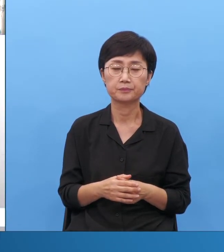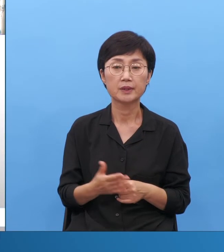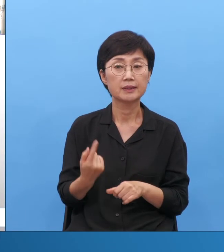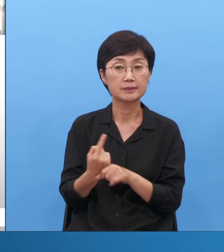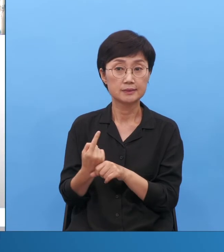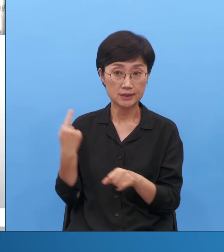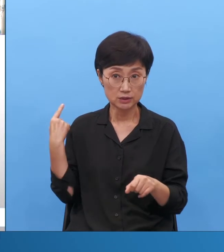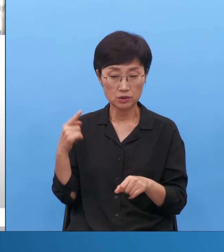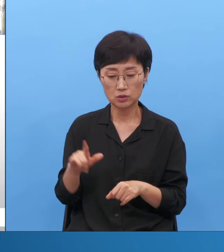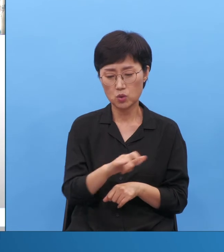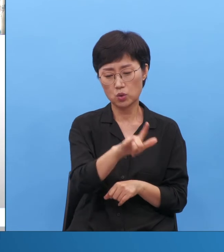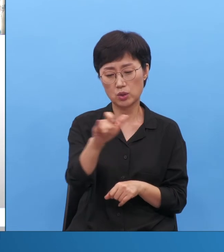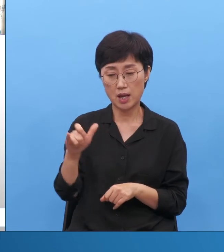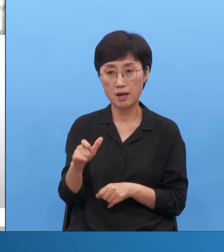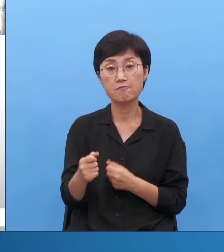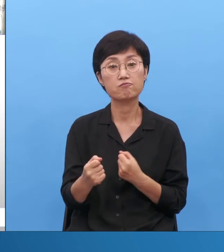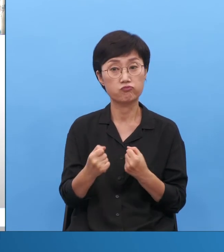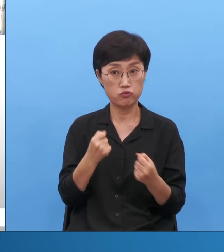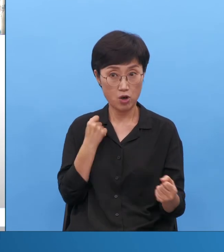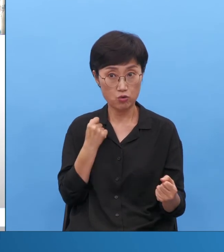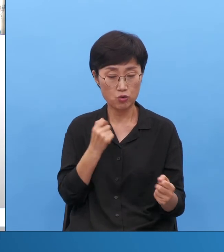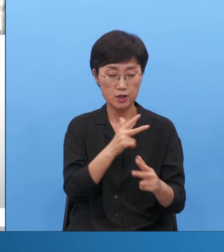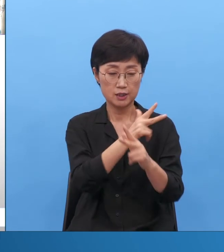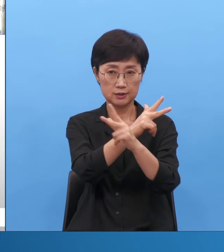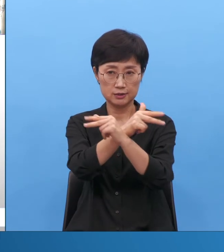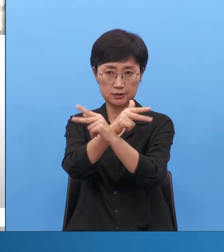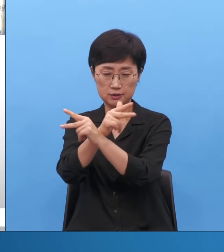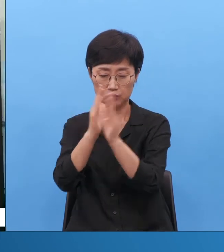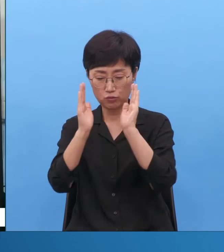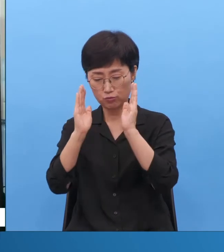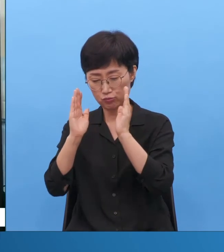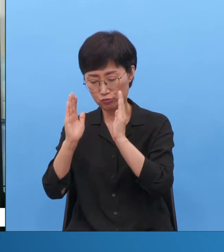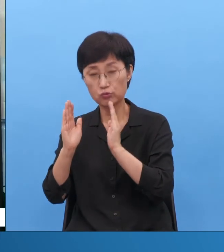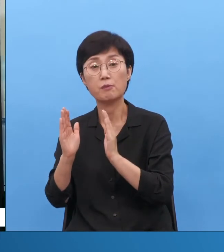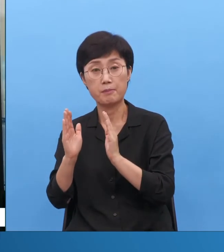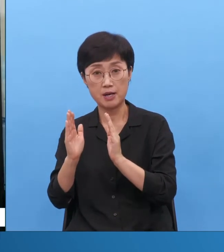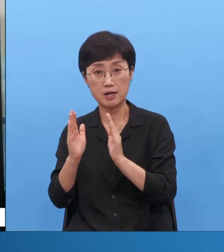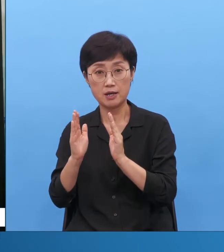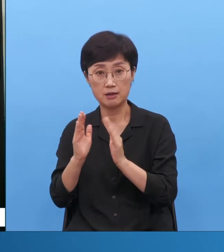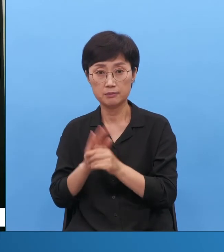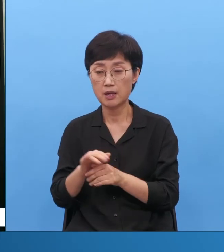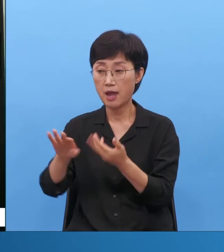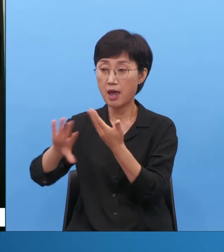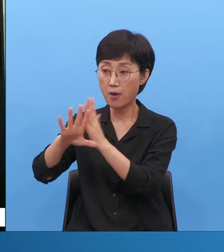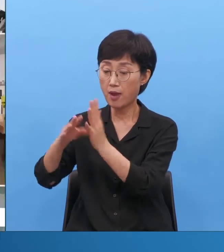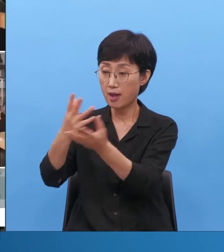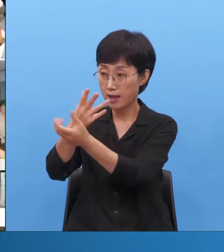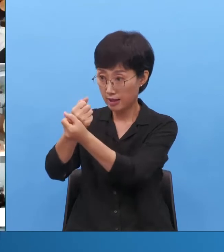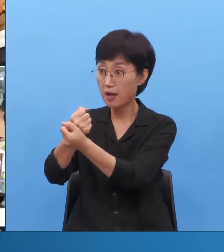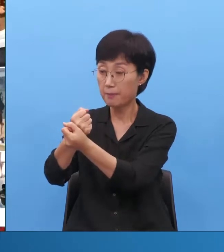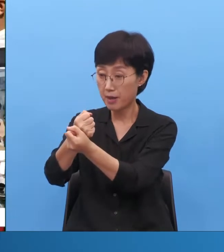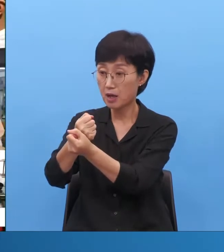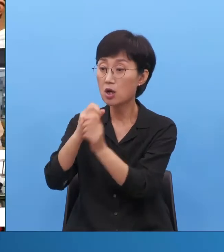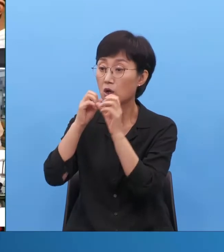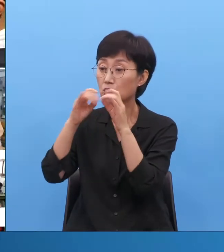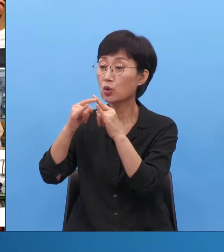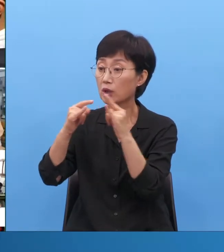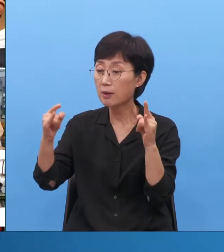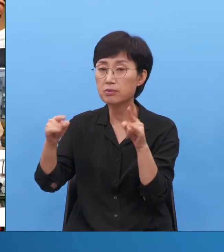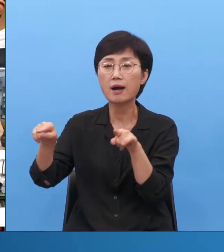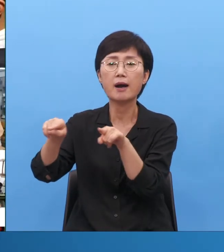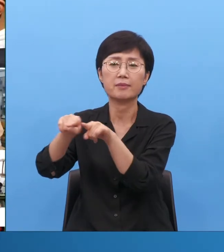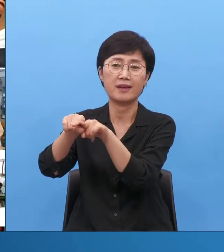지난해엔 코로나 상황 속에도 비대면으로 수업을 지속하며 MOU를 체결한 해외 학교들과 전도 캠프를